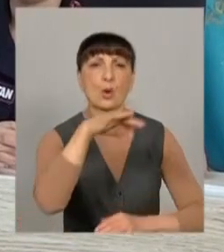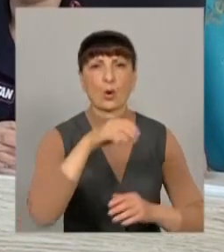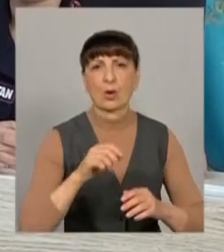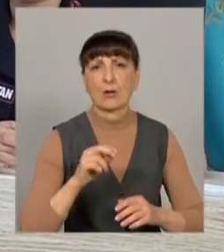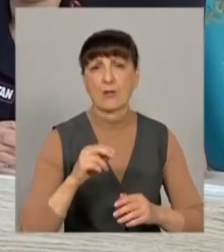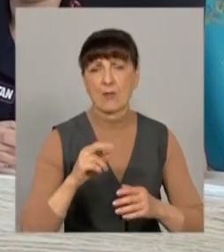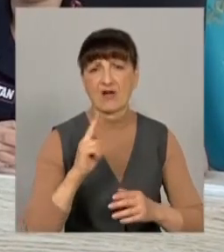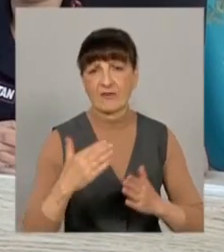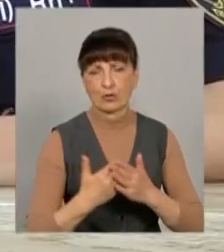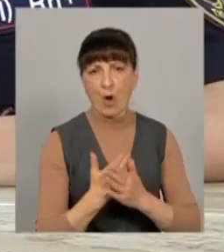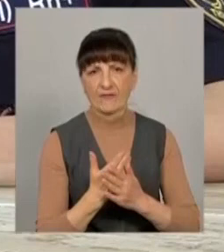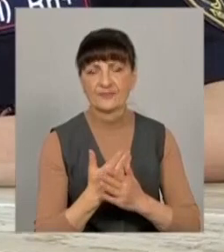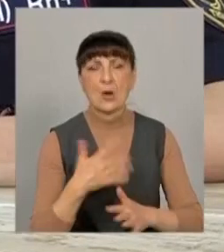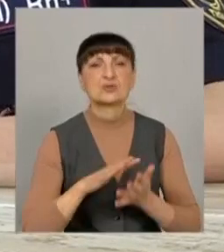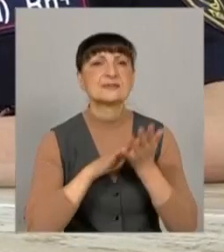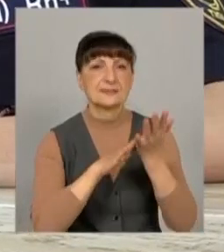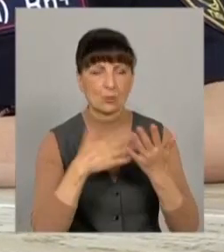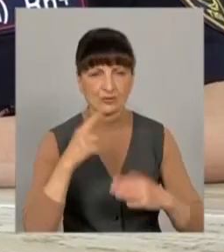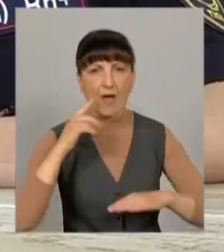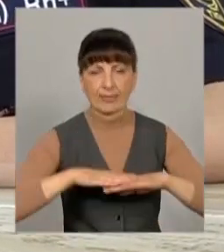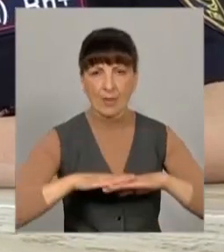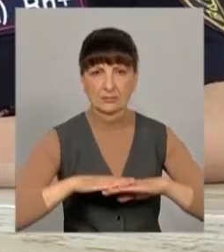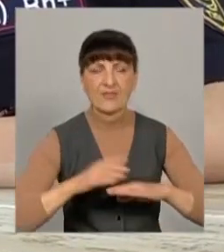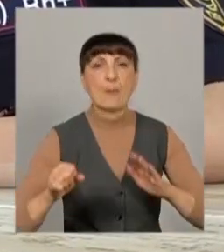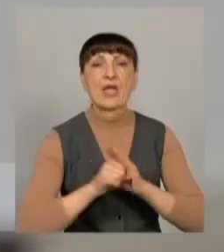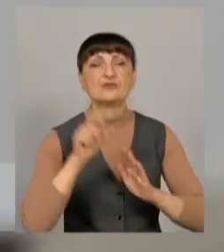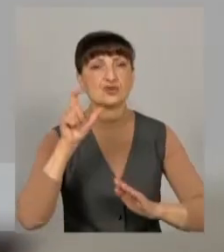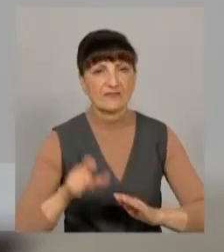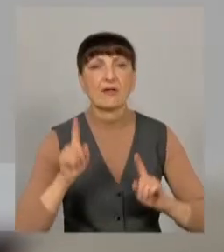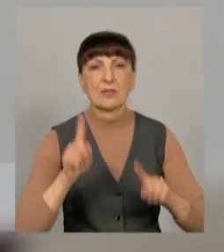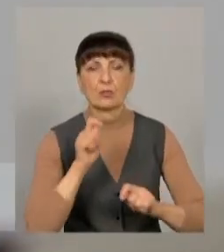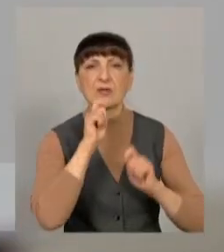квартиры. Соответствующий запрос направили в акимат. Погибшего сотрудника